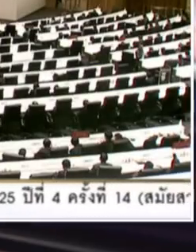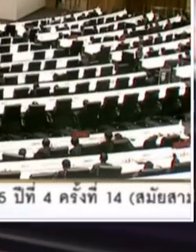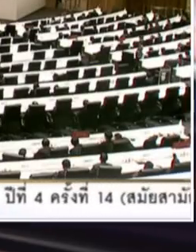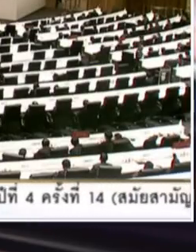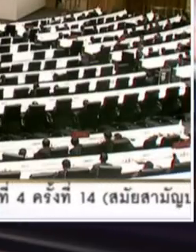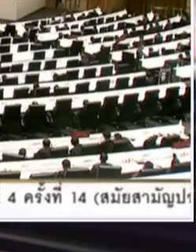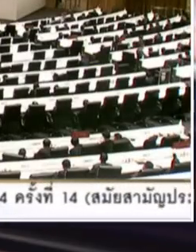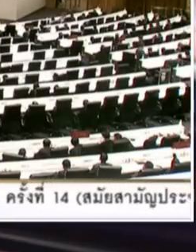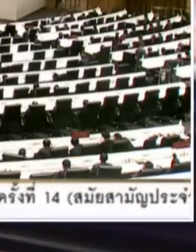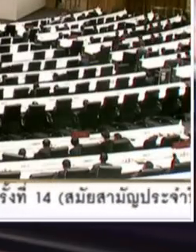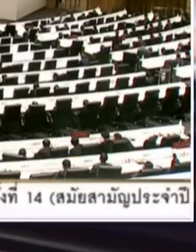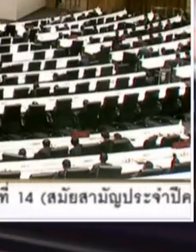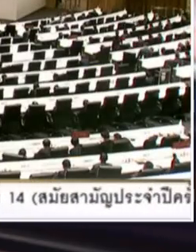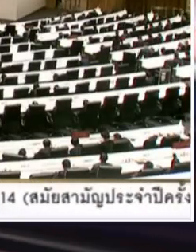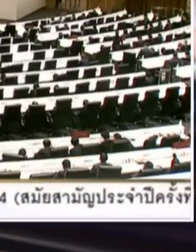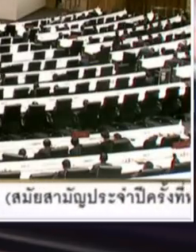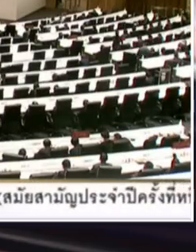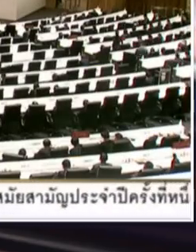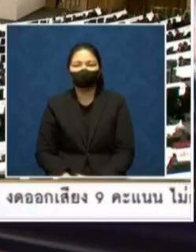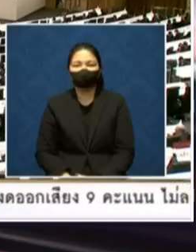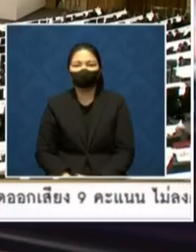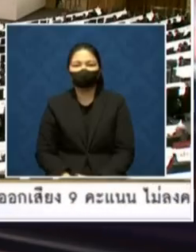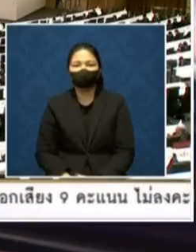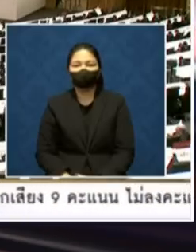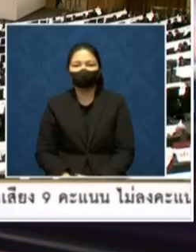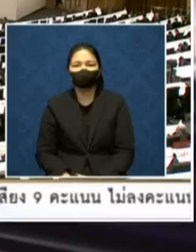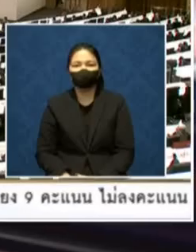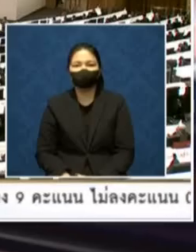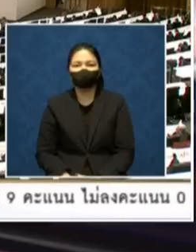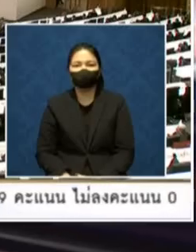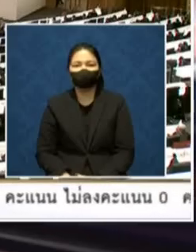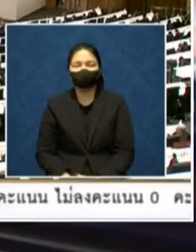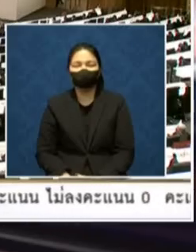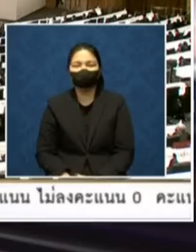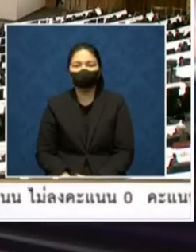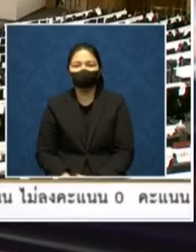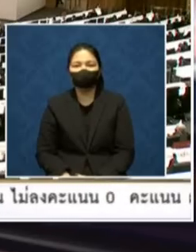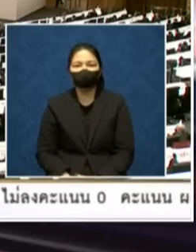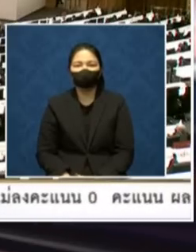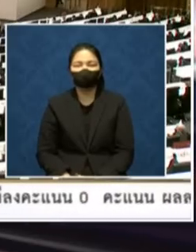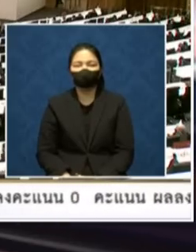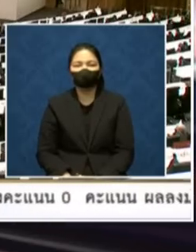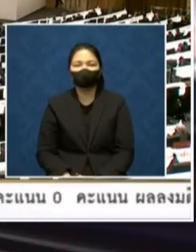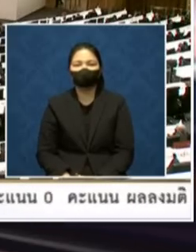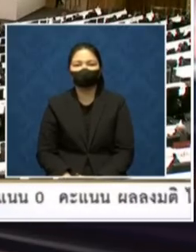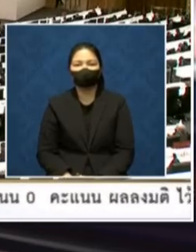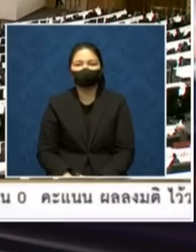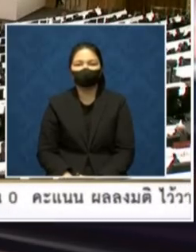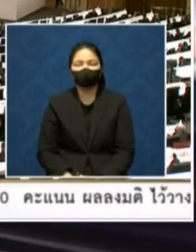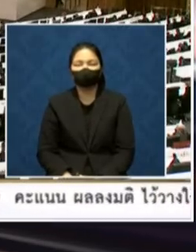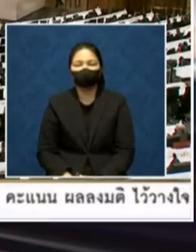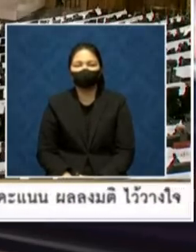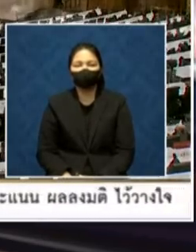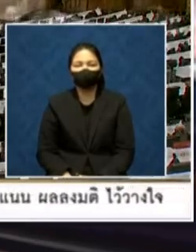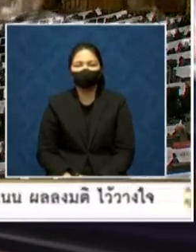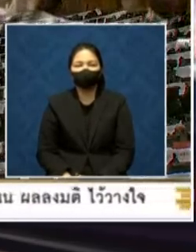คร่วมรัฐบาลด้วยนี่ไง และมันมีพรรคร่วมรัฐบาลเบี้ยว หลุดนะ งดออกเสียงด้วย ครับ